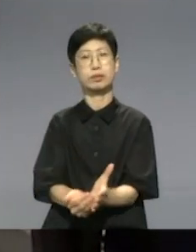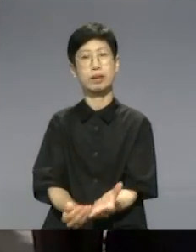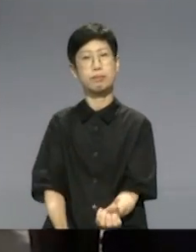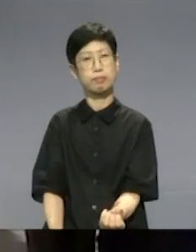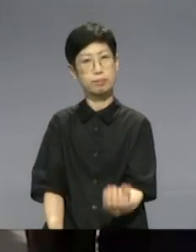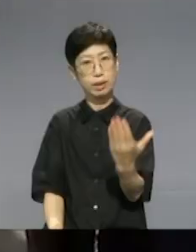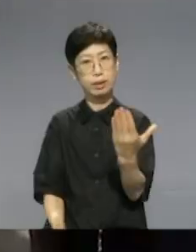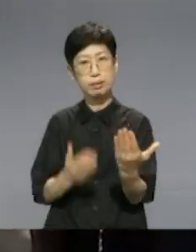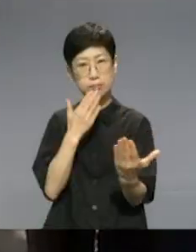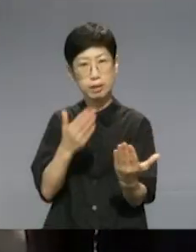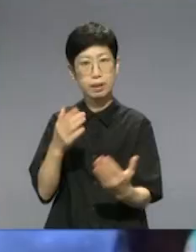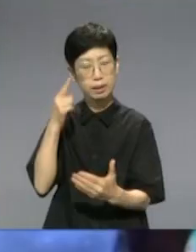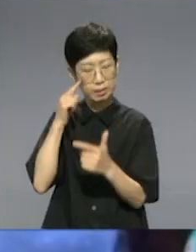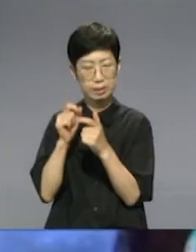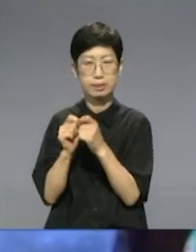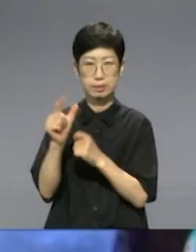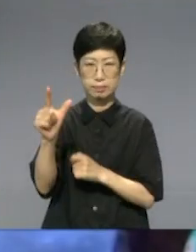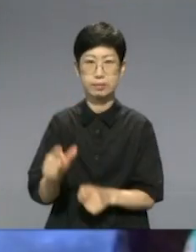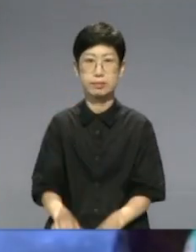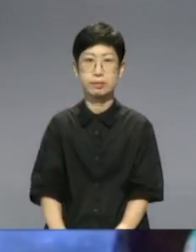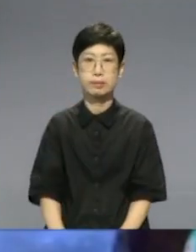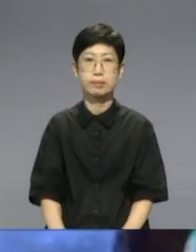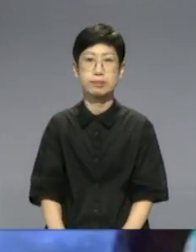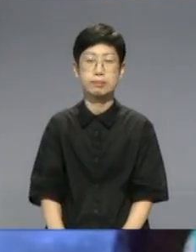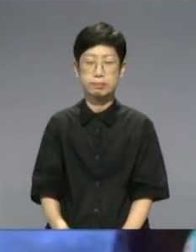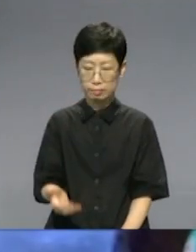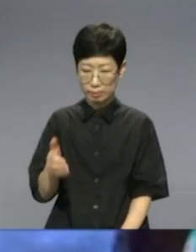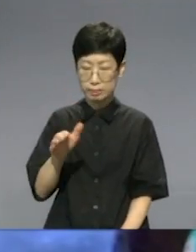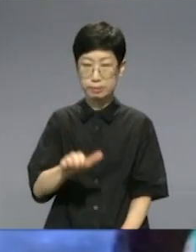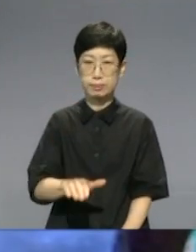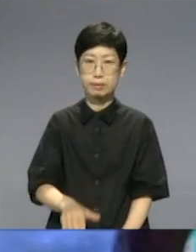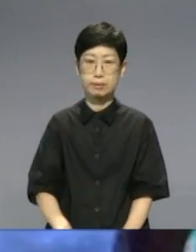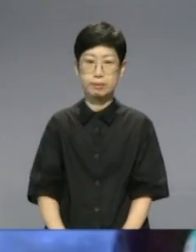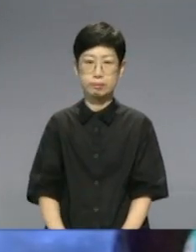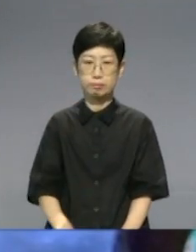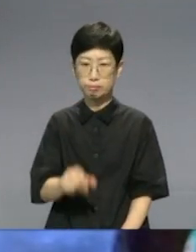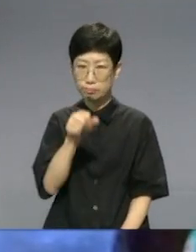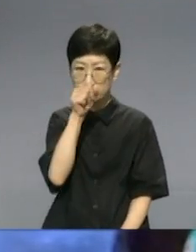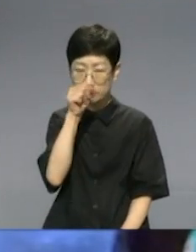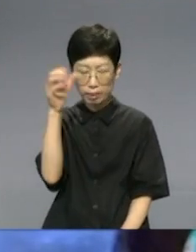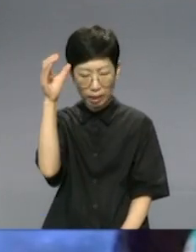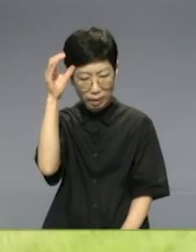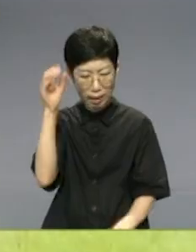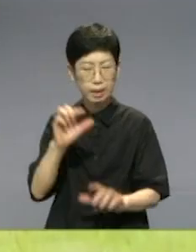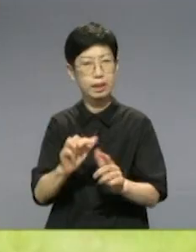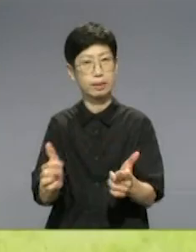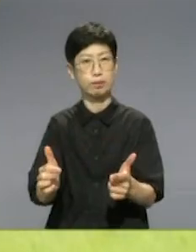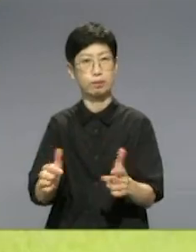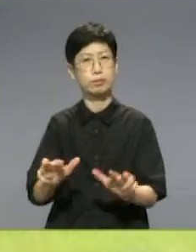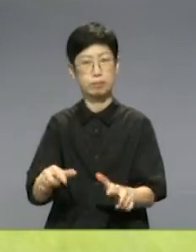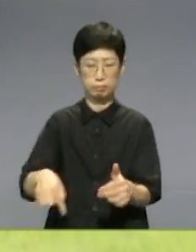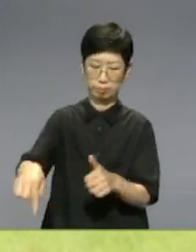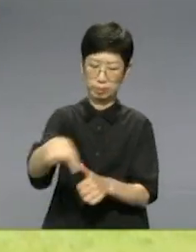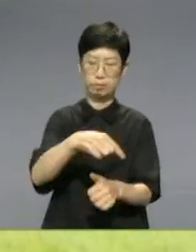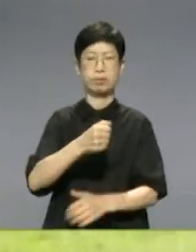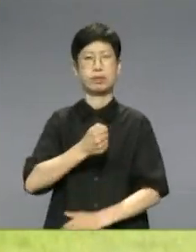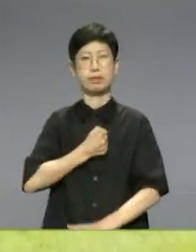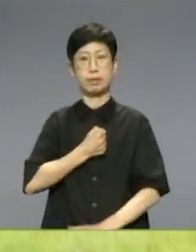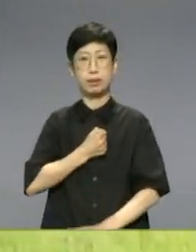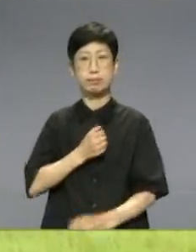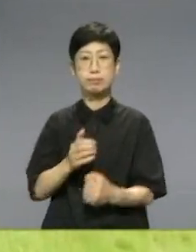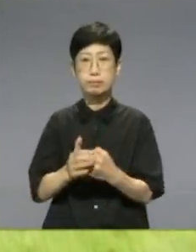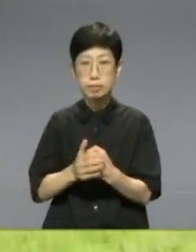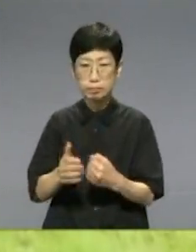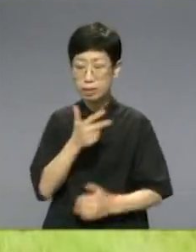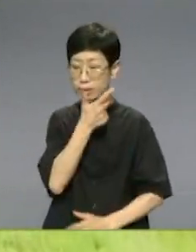이길 것이라는 전망이 우세합니다. 하지만 긍정적인 기대가 아니라 막막한 대안이라는